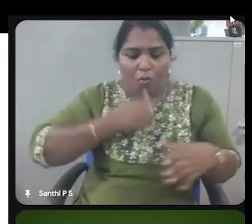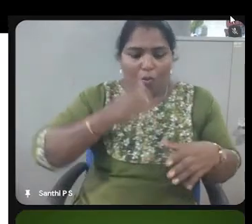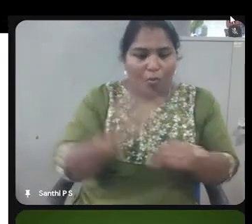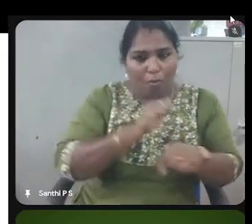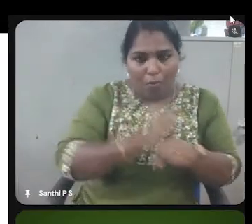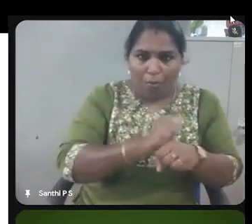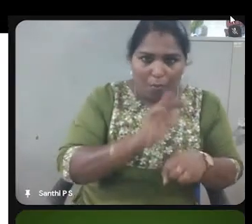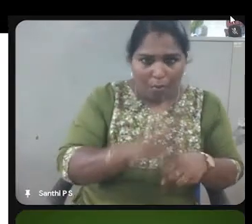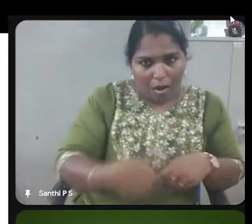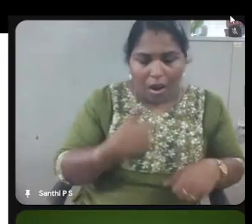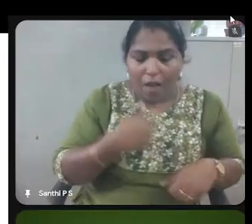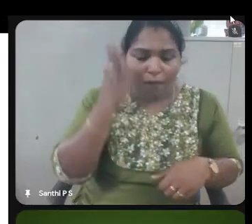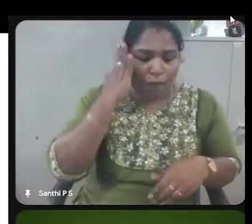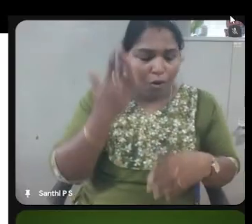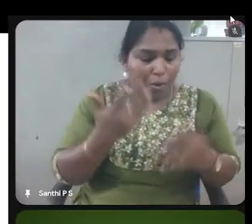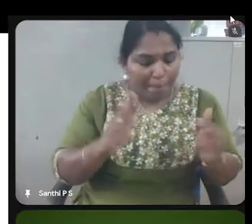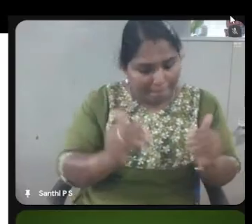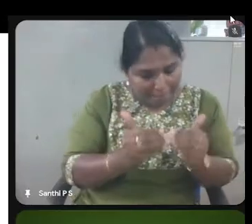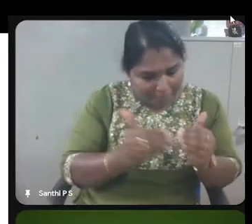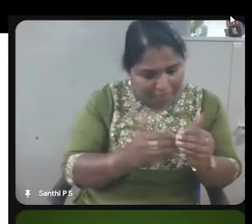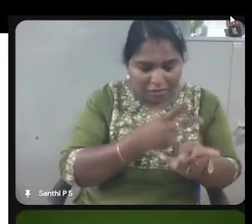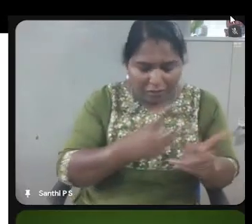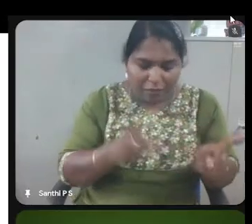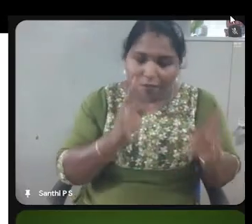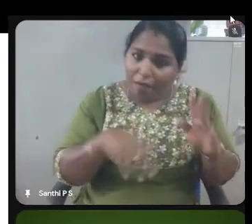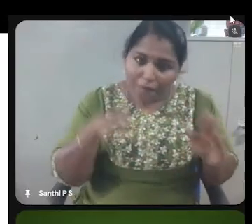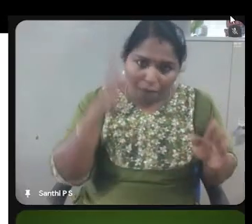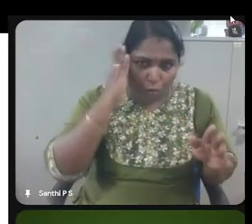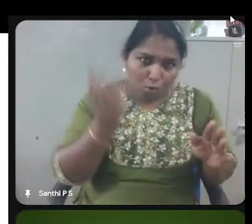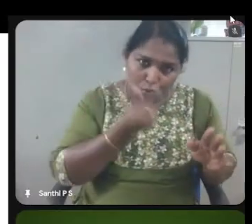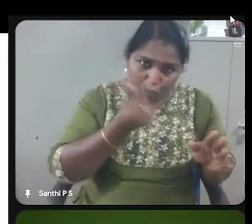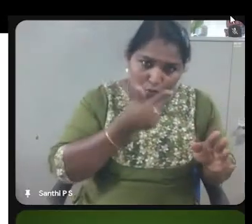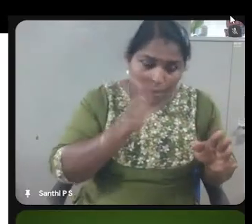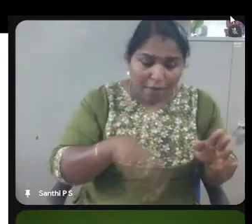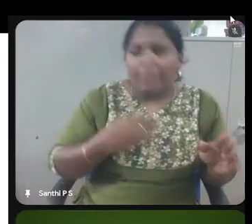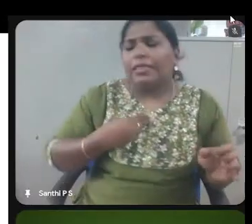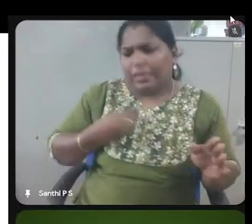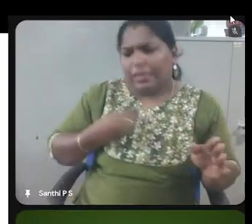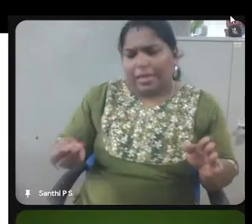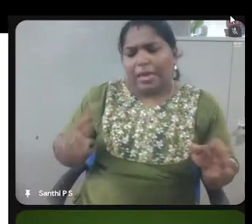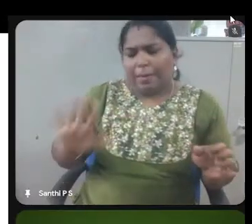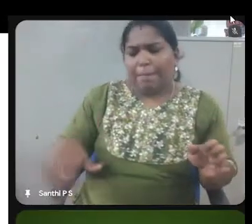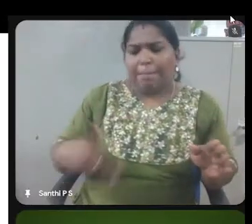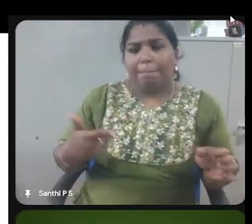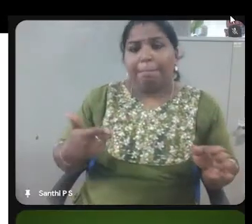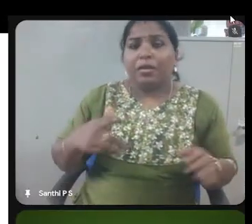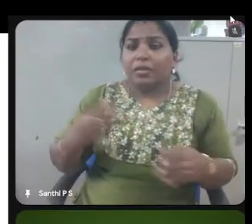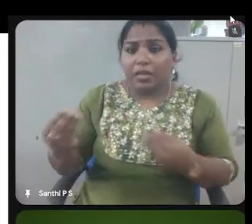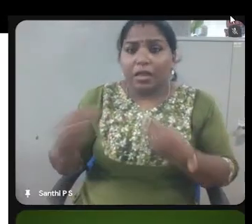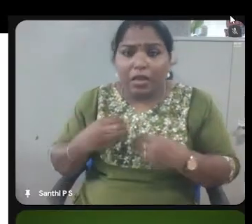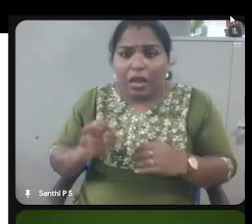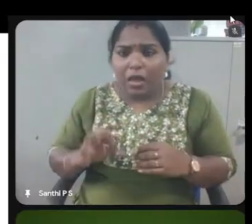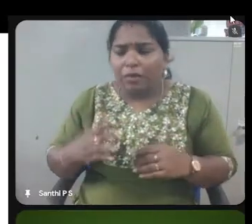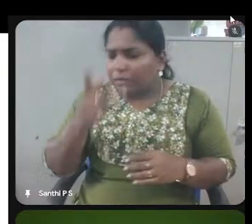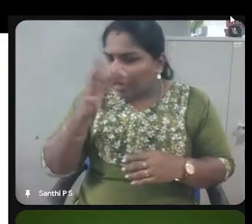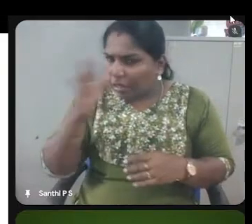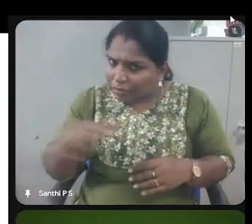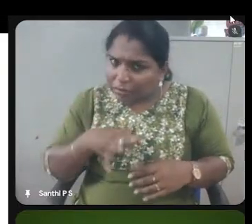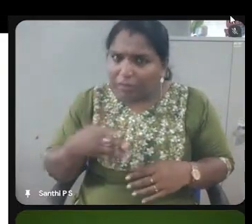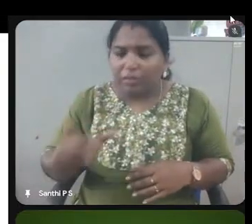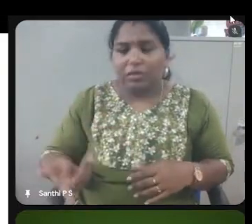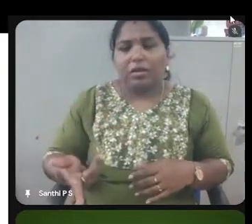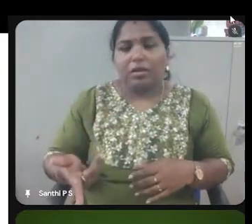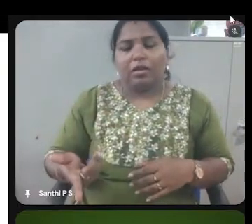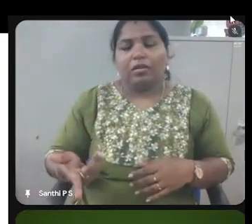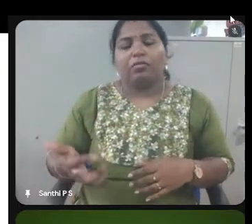നമ്മൾ മീറ്റിംഗ്സും കാര്യങ്ങളൊക്കെ വന്നിട്ടുണ്ട്. അപ്പൊ നമ്മൾ പറയുന്നത് ഞാൻ തരാന്ന് പറഞ്ഞിരുന്നല്ലോ, അപ്പൊ തന്നില്ലല്ലോ, ഇപ്പൊ എന്നെ പറ്റിക്കാണ്, അങ്ങനെ